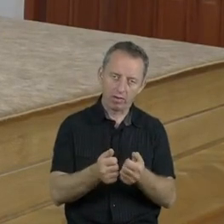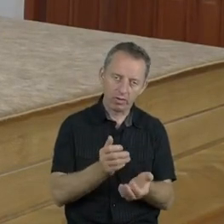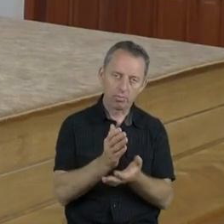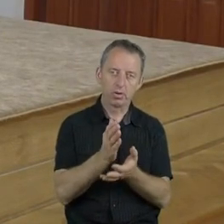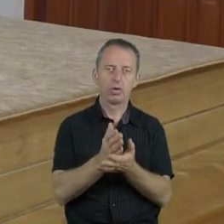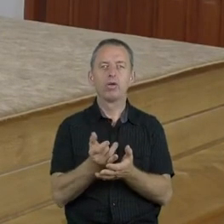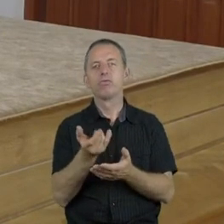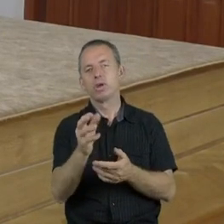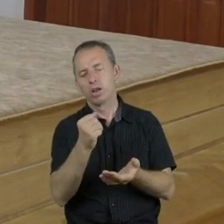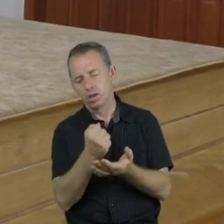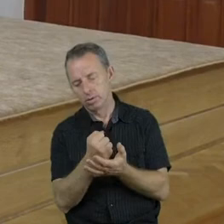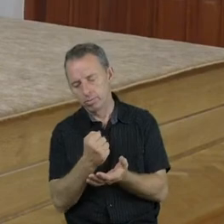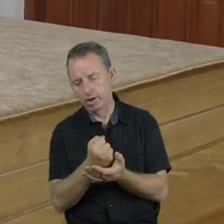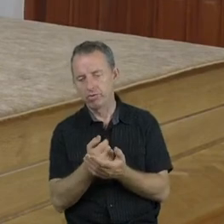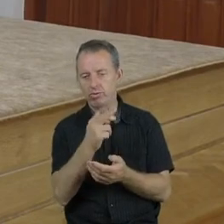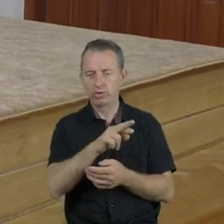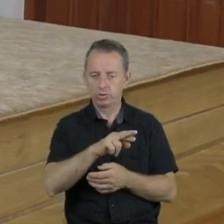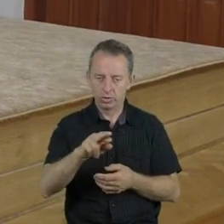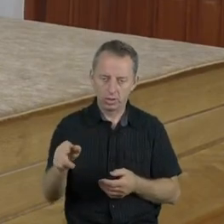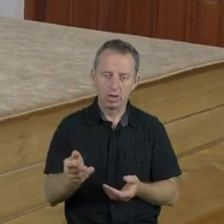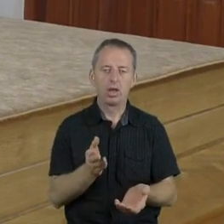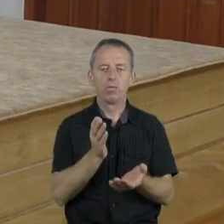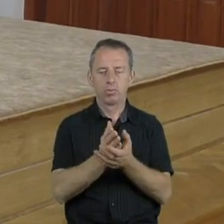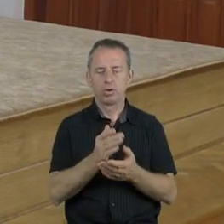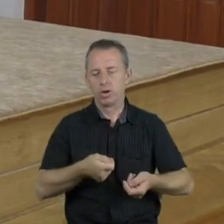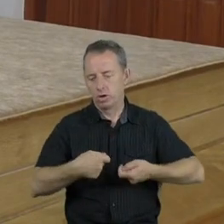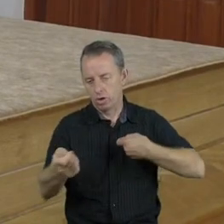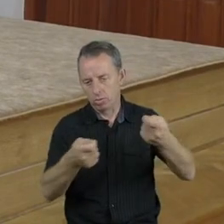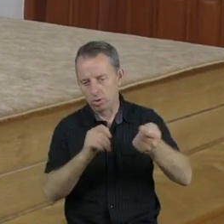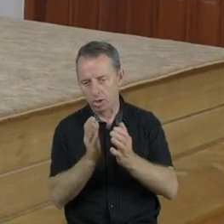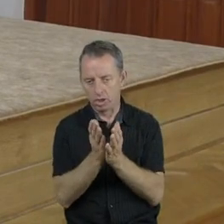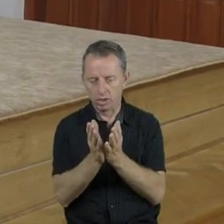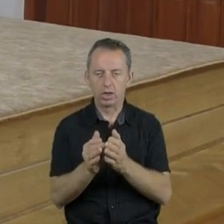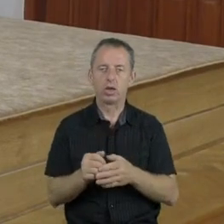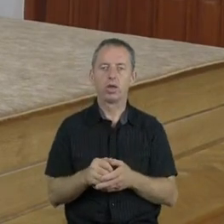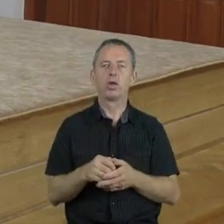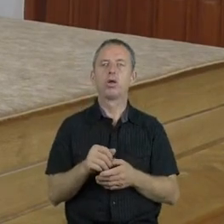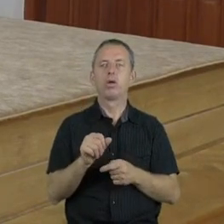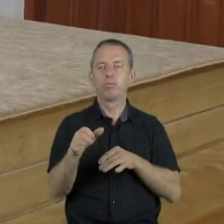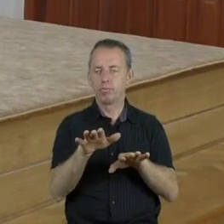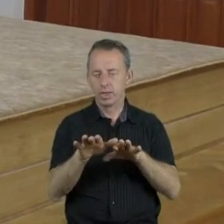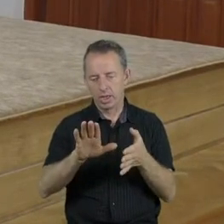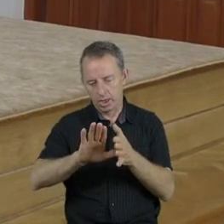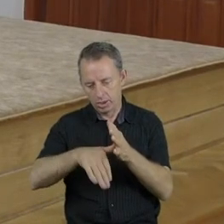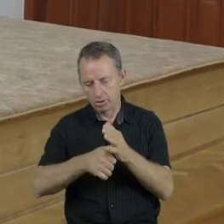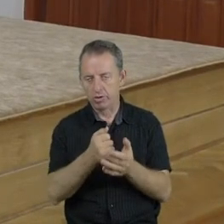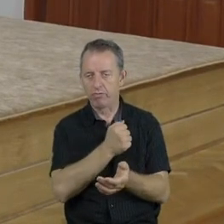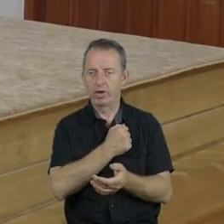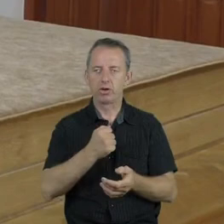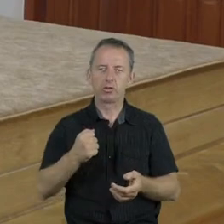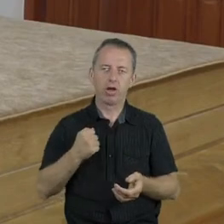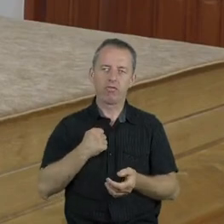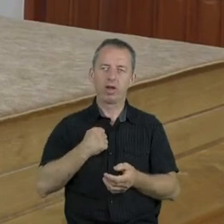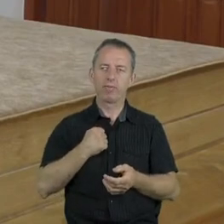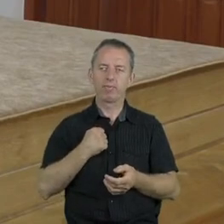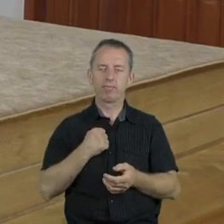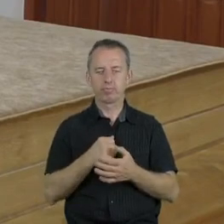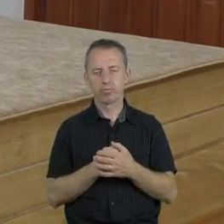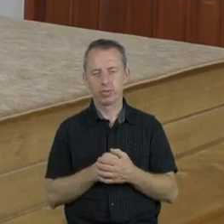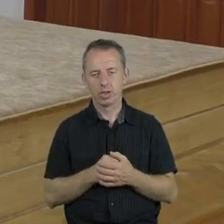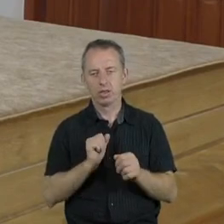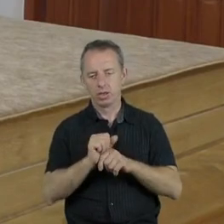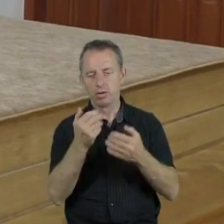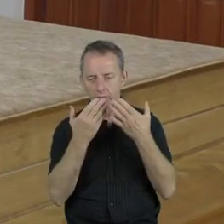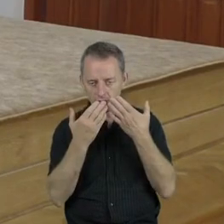pomógł nam w wielu sprawach, w wielu rzeczach i pomógł nam rozpowszechnić literaturę w mieście Warszawa. I jestem